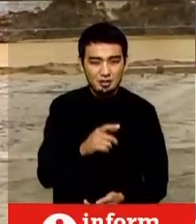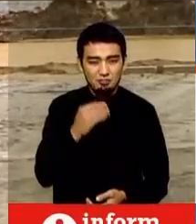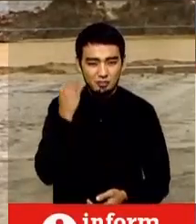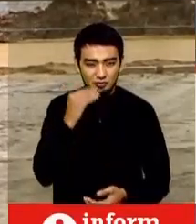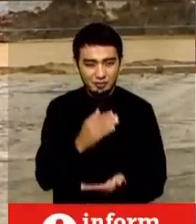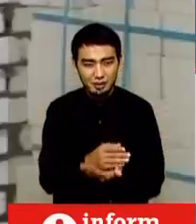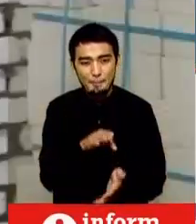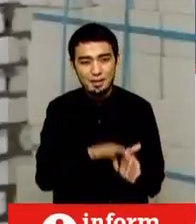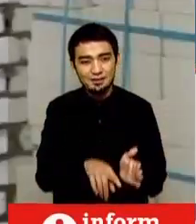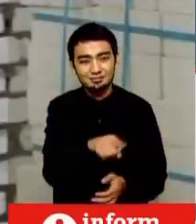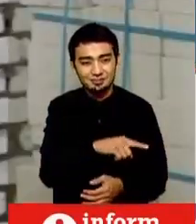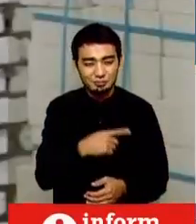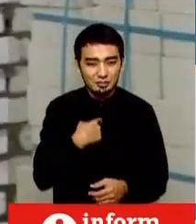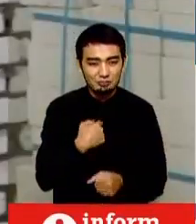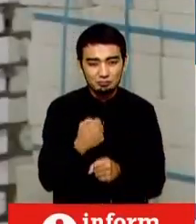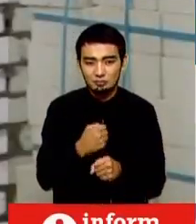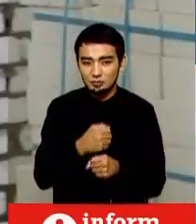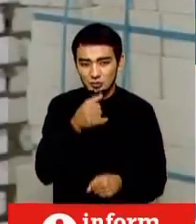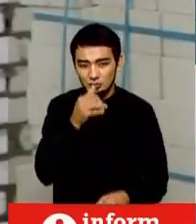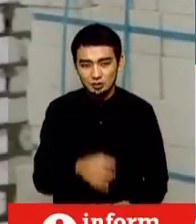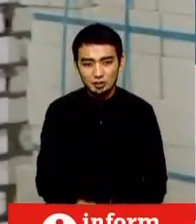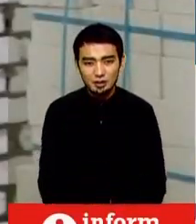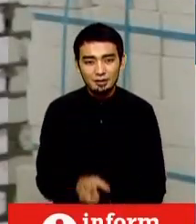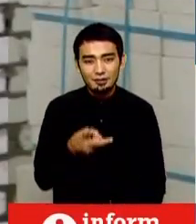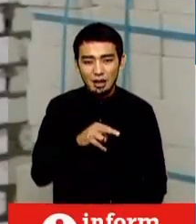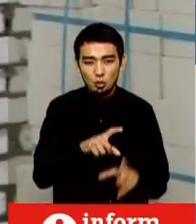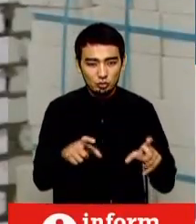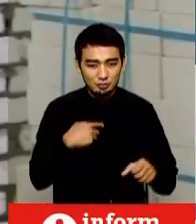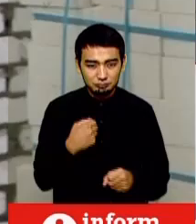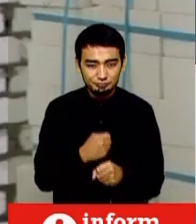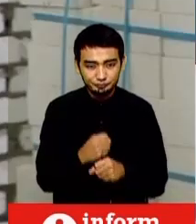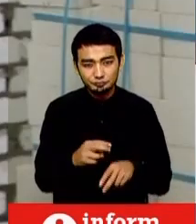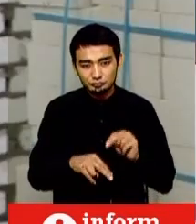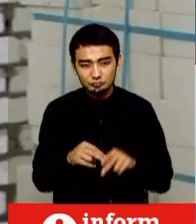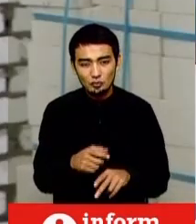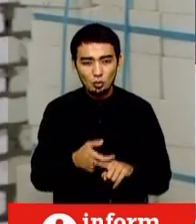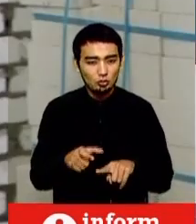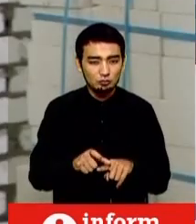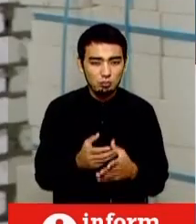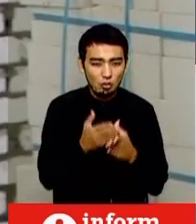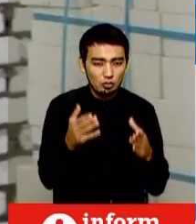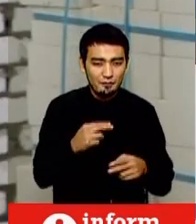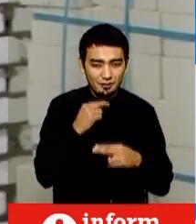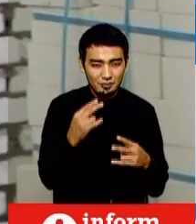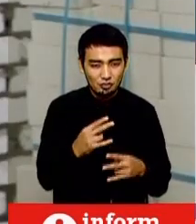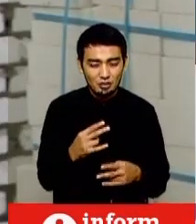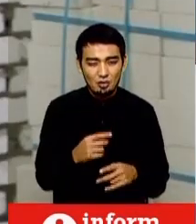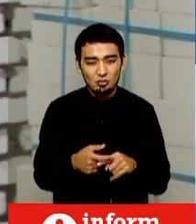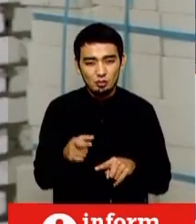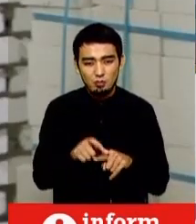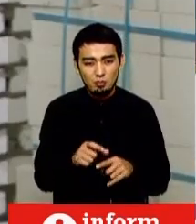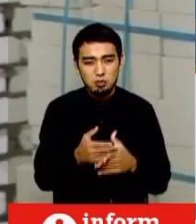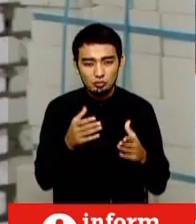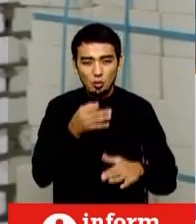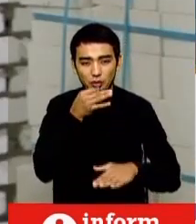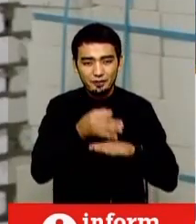них не обойтись. Мы здание строим как бы для людей. Очень большое должно быть